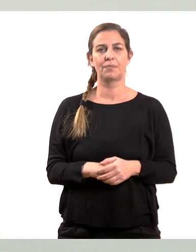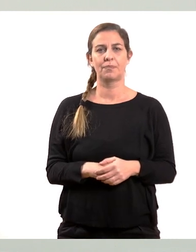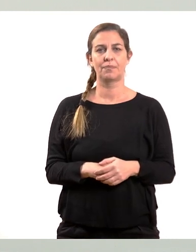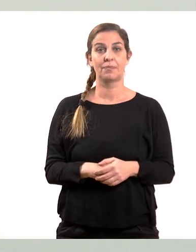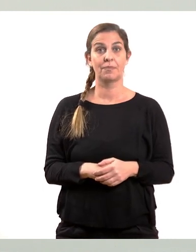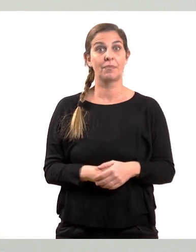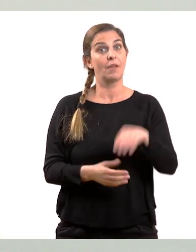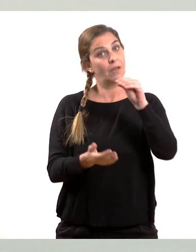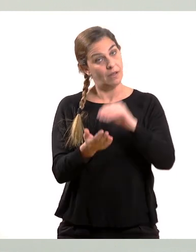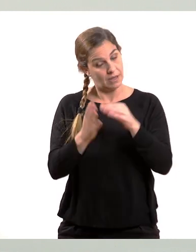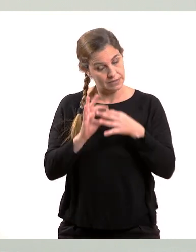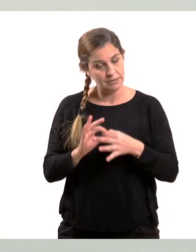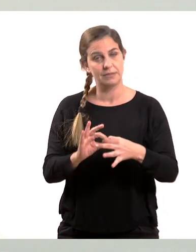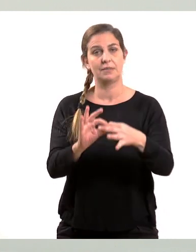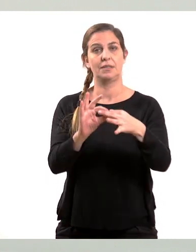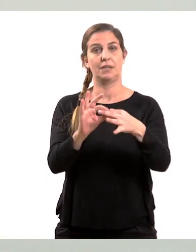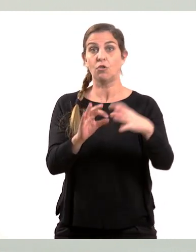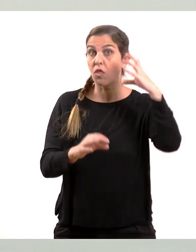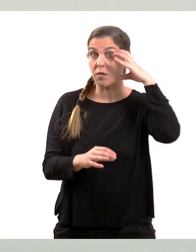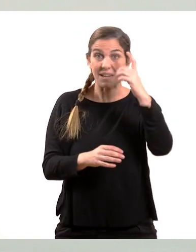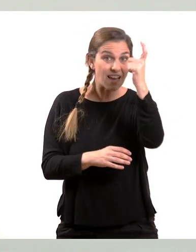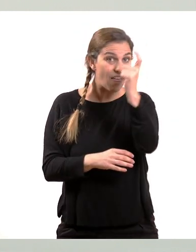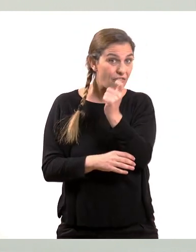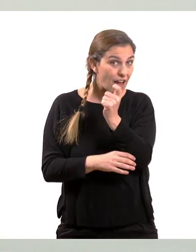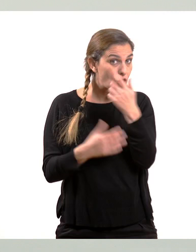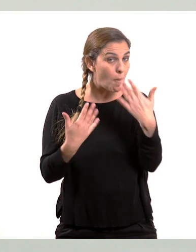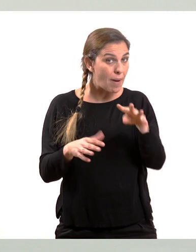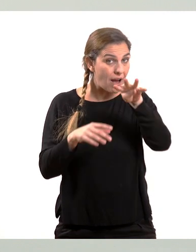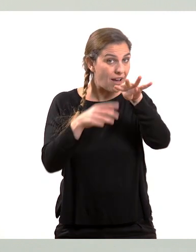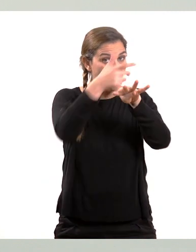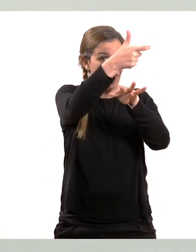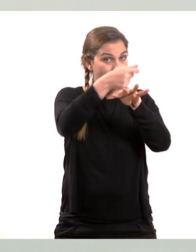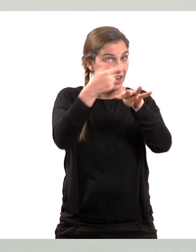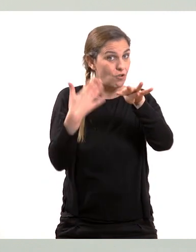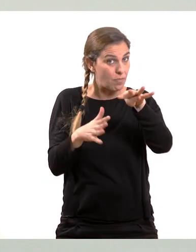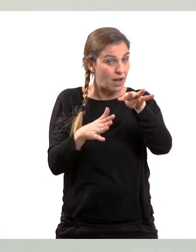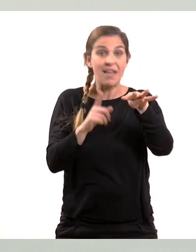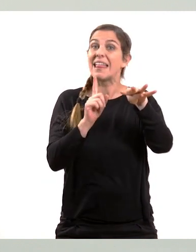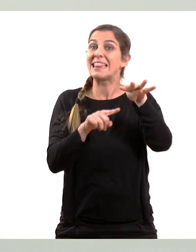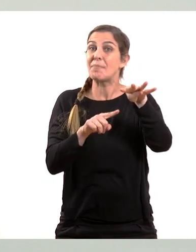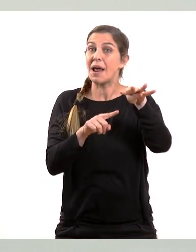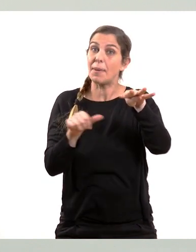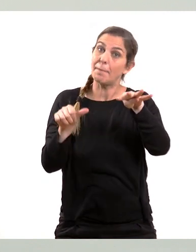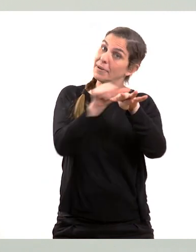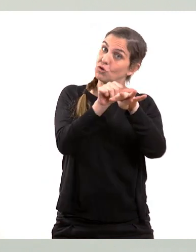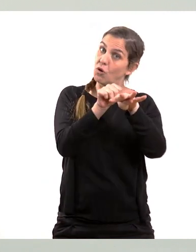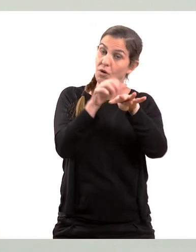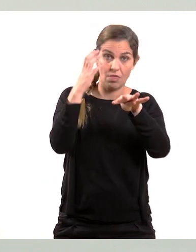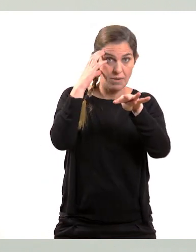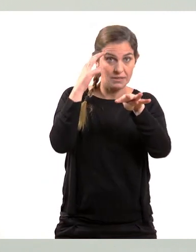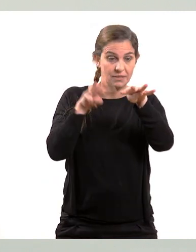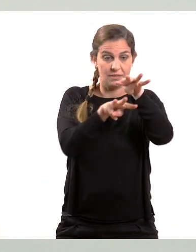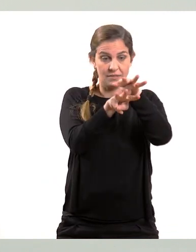Και ξανασυνεχίζω. Δανειστήκαμε. Τι το κάνουμε το δανεικό, είπαμε? Το ξαναγυρίζουμε πίσω.